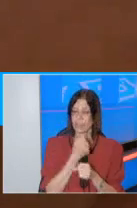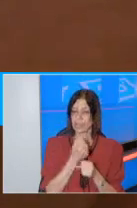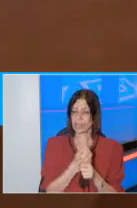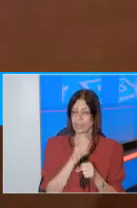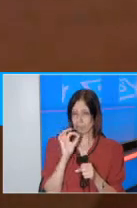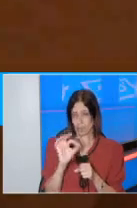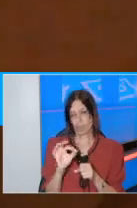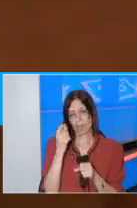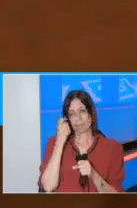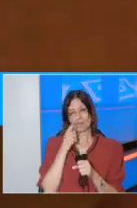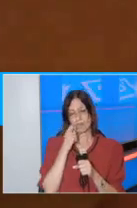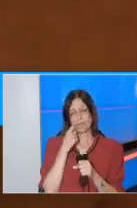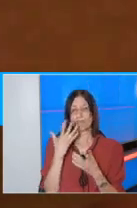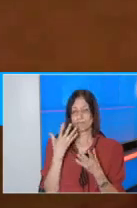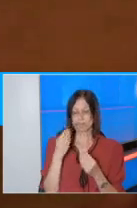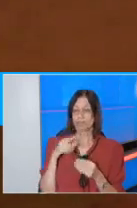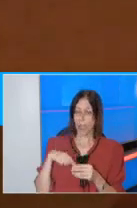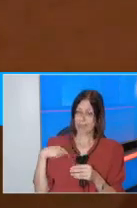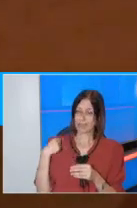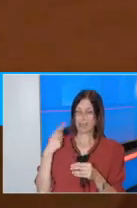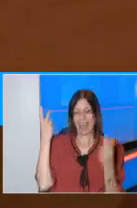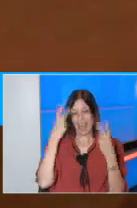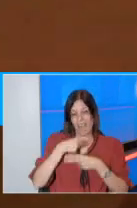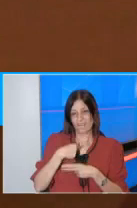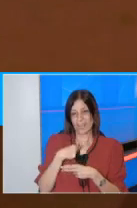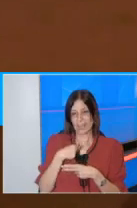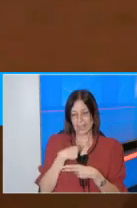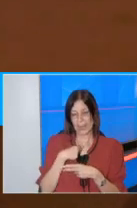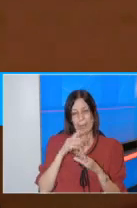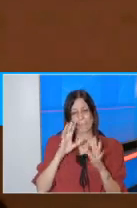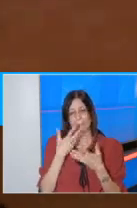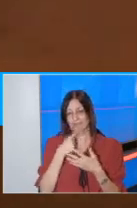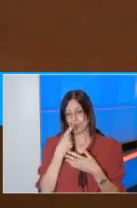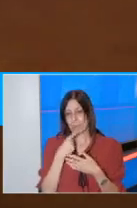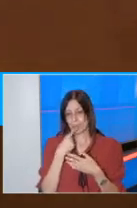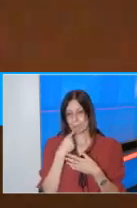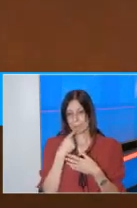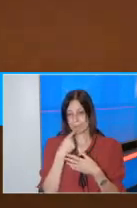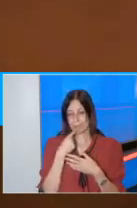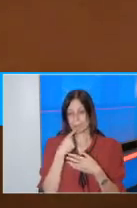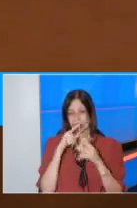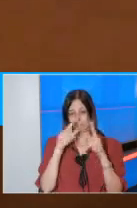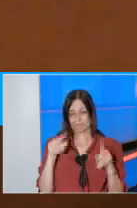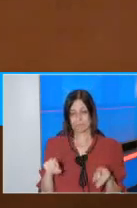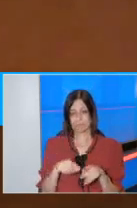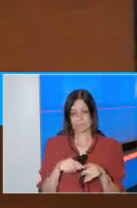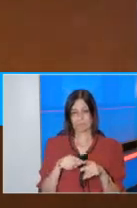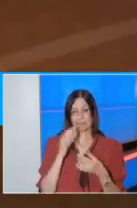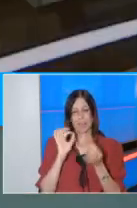אותם פושעים למשך הרבה זמן. להבנתי, ממה שאומרים במסמכי בית המשפט בארצות